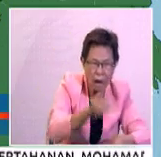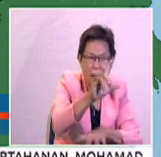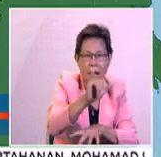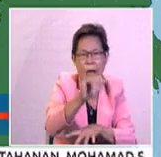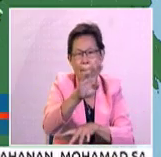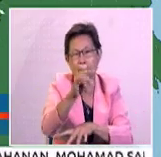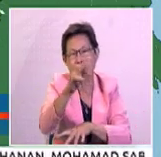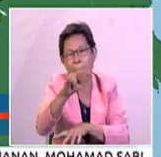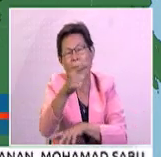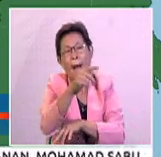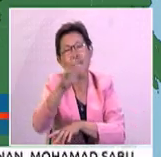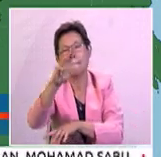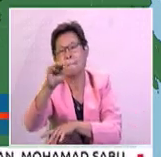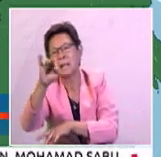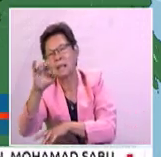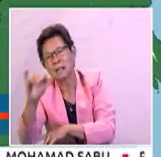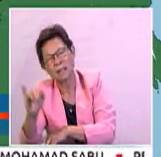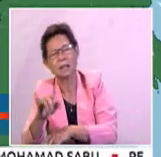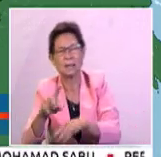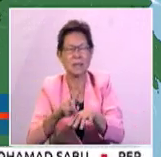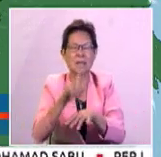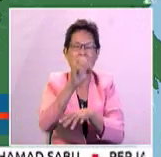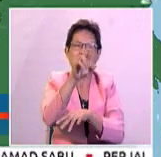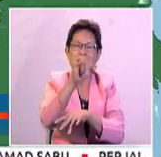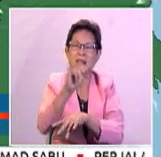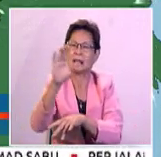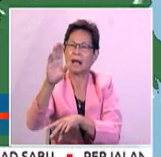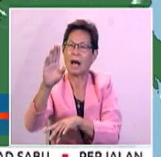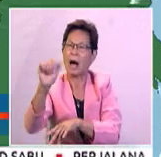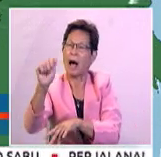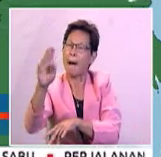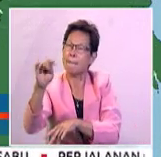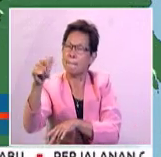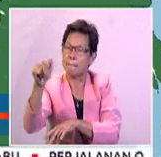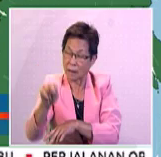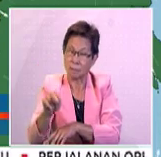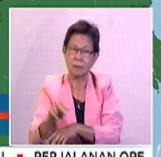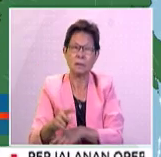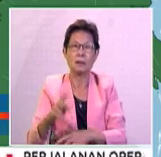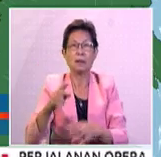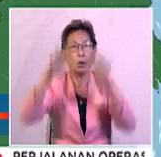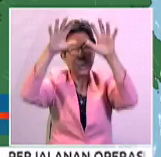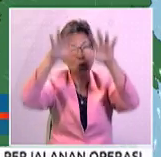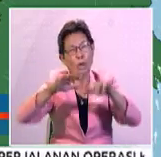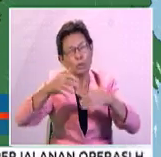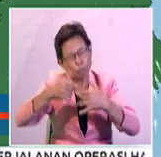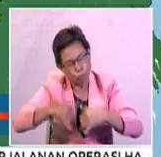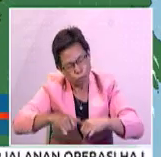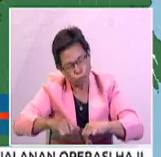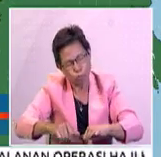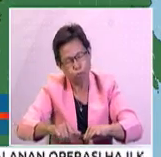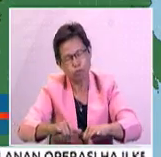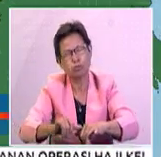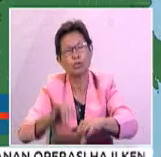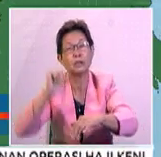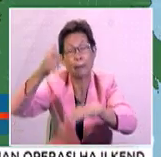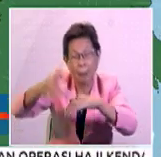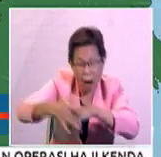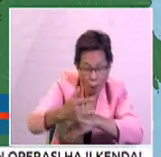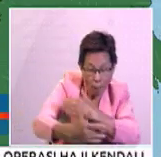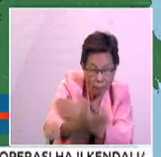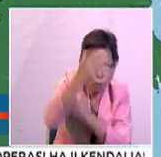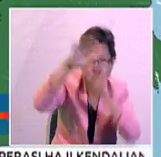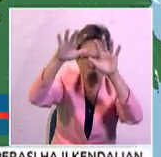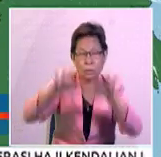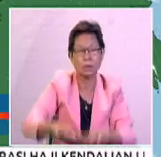Limbang dan juga Miri. Begitu juga di bahagian Seri Aman. Dan keadaan ini kita jangkakan boleh berlanjutan sehingga ke awal pagi